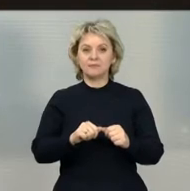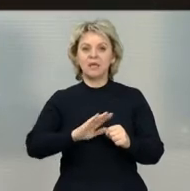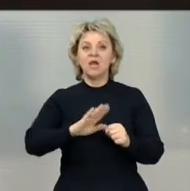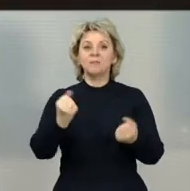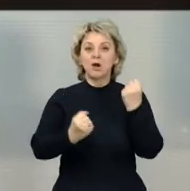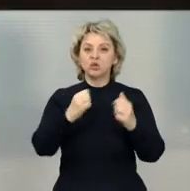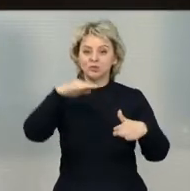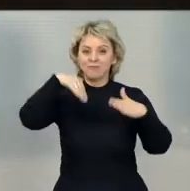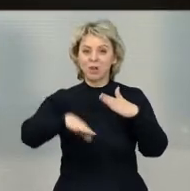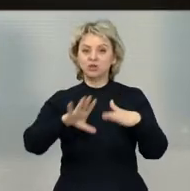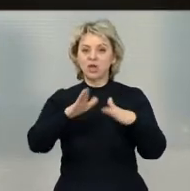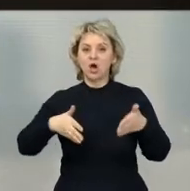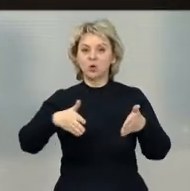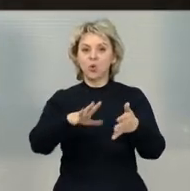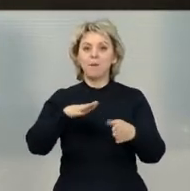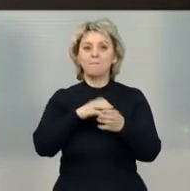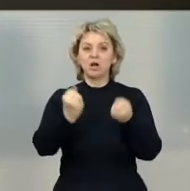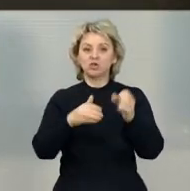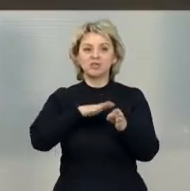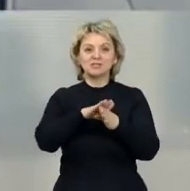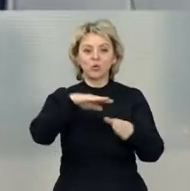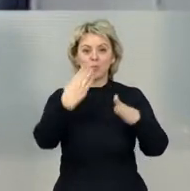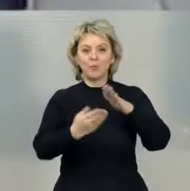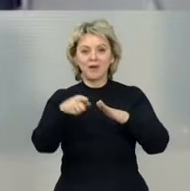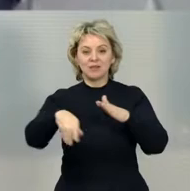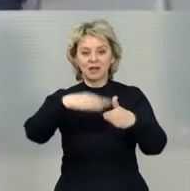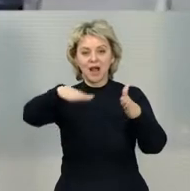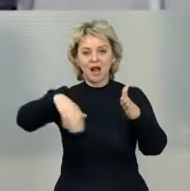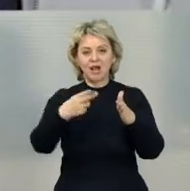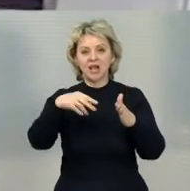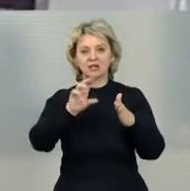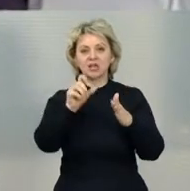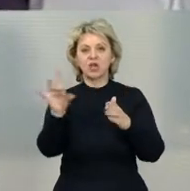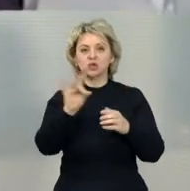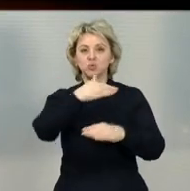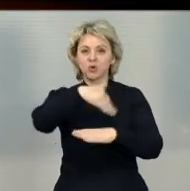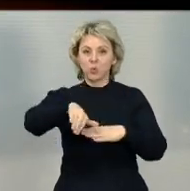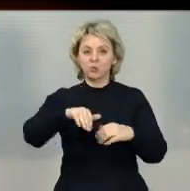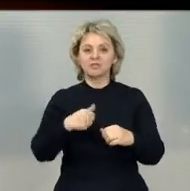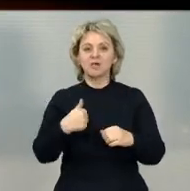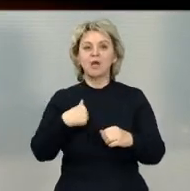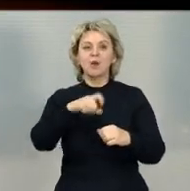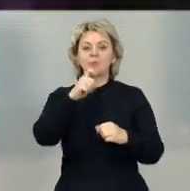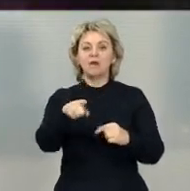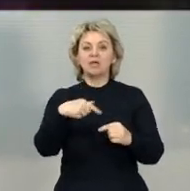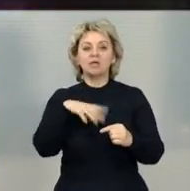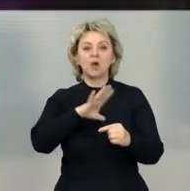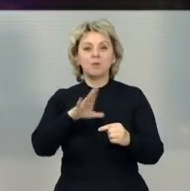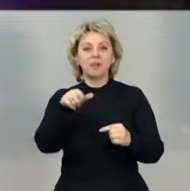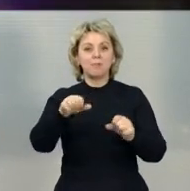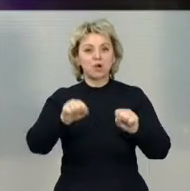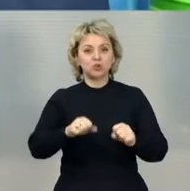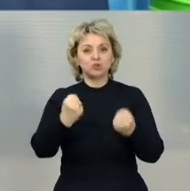Внедорожник поглотила дорога. Машина целиком провалилась в канализационный коллектор на Ростовской улице. Ну, я так понимаю, у машины не было